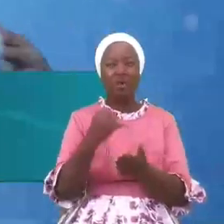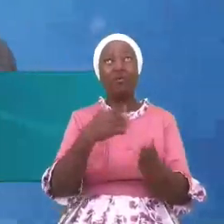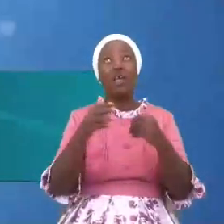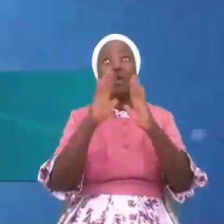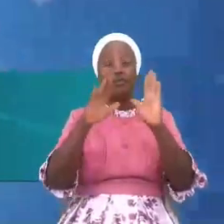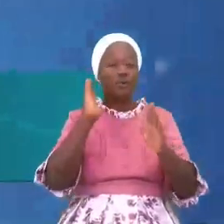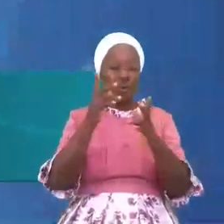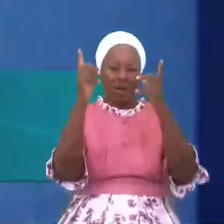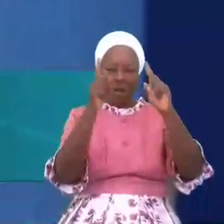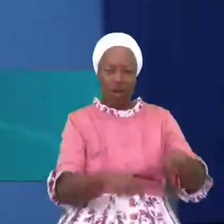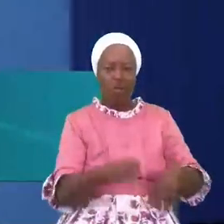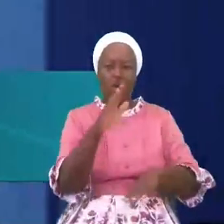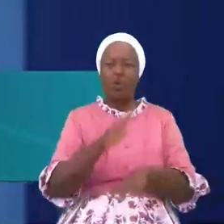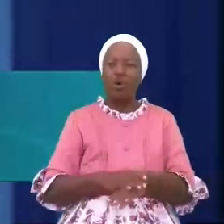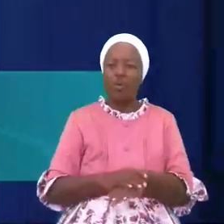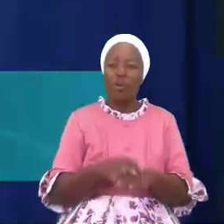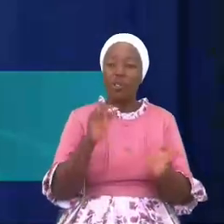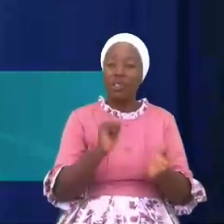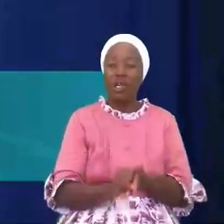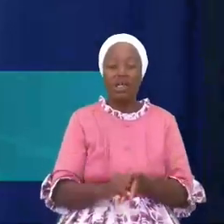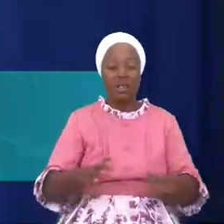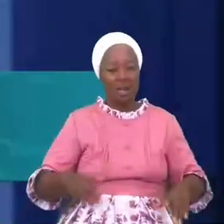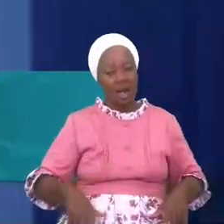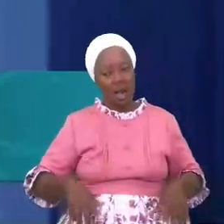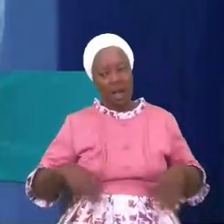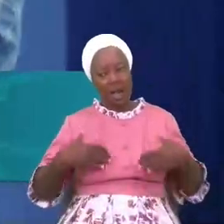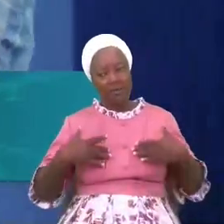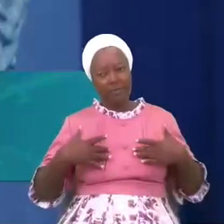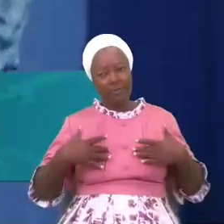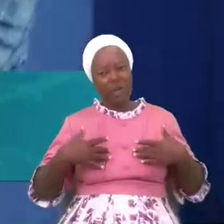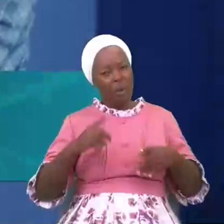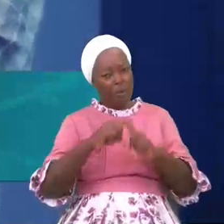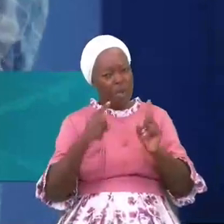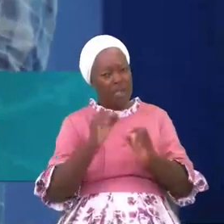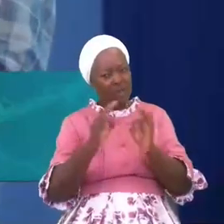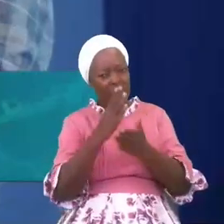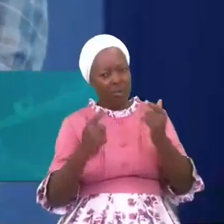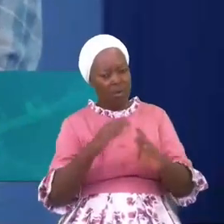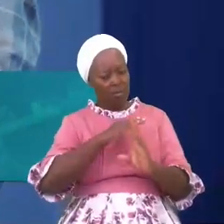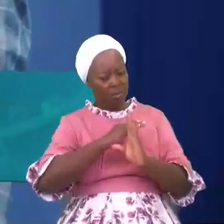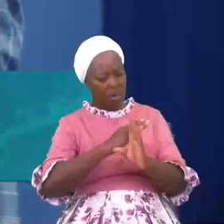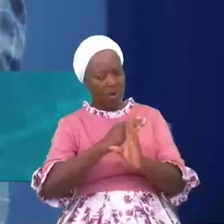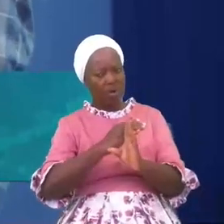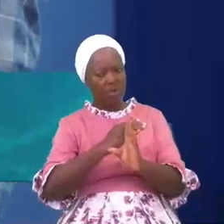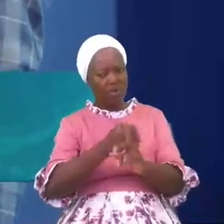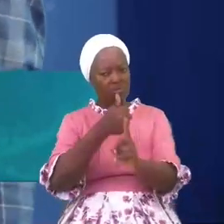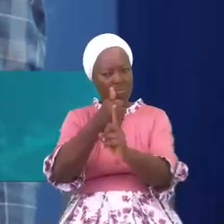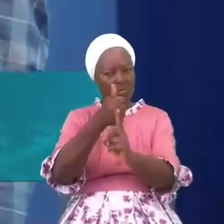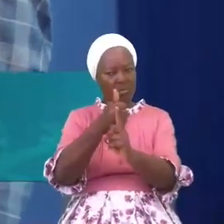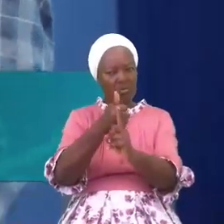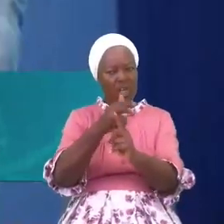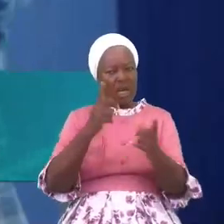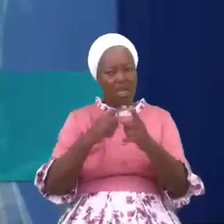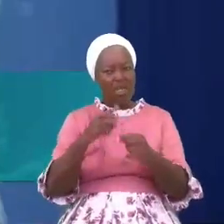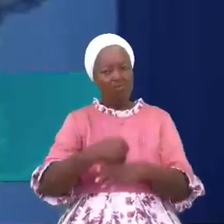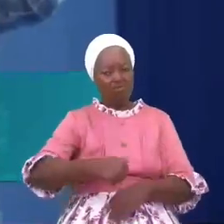ciel viendront sur cette vie. Mais si quelqu'un se bloque, si quelqu'un résiste